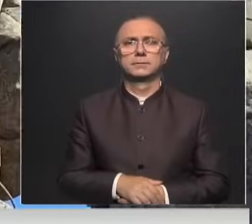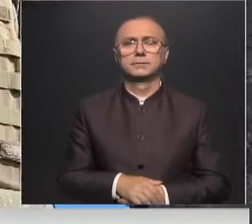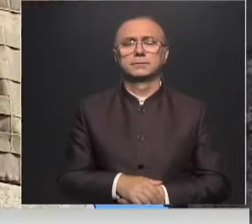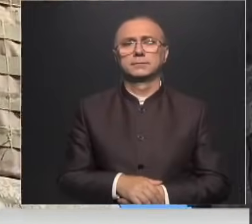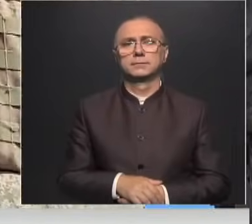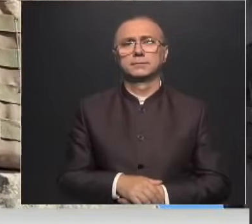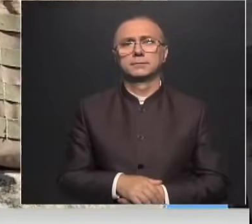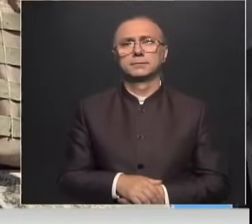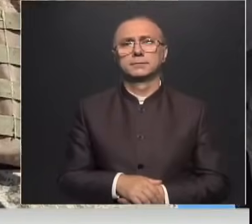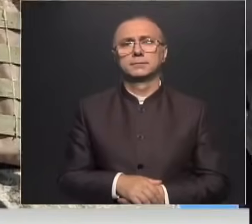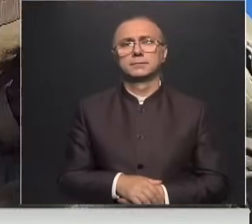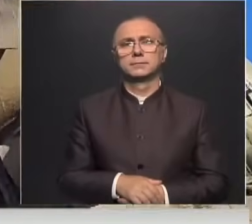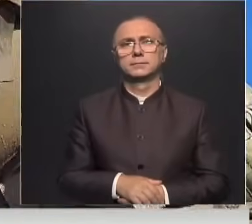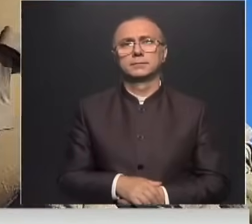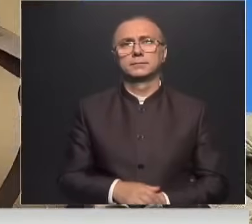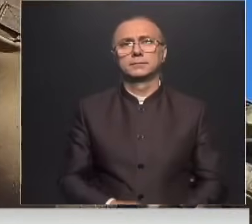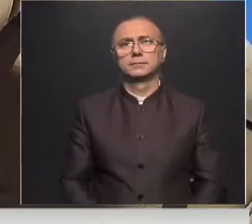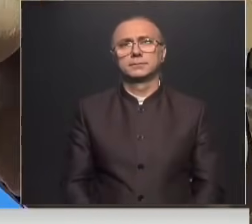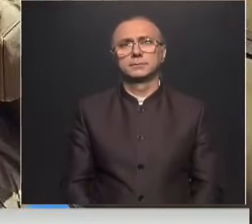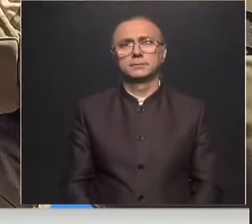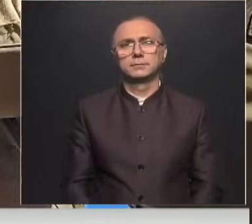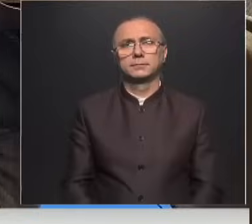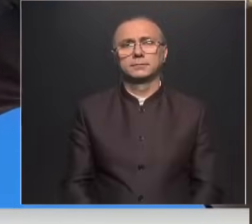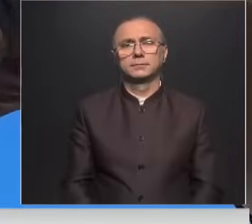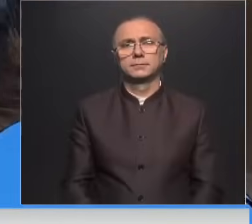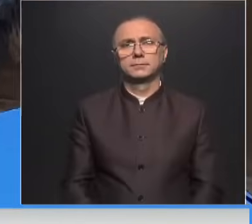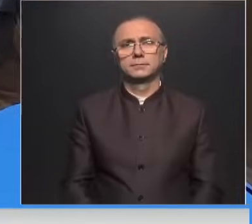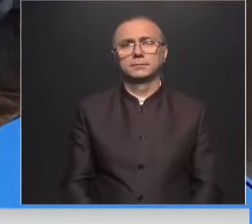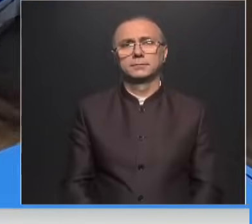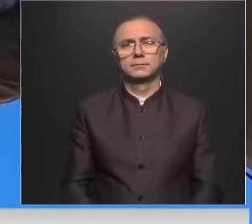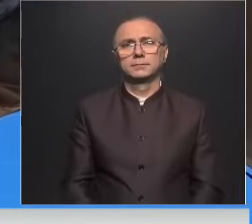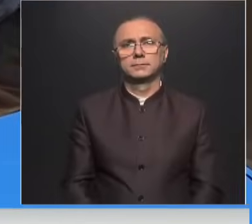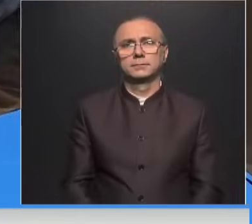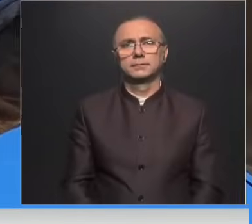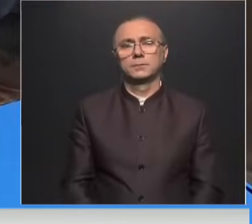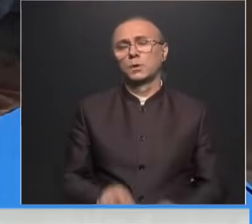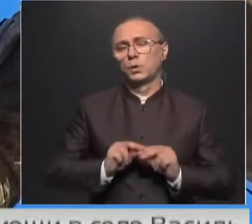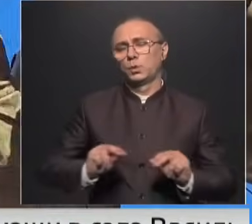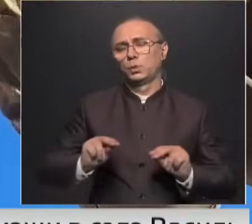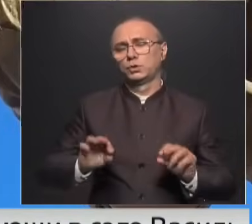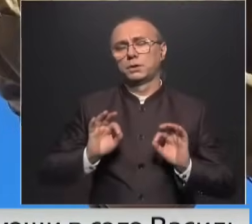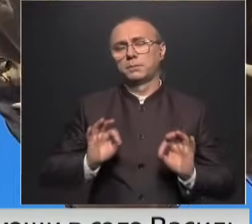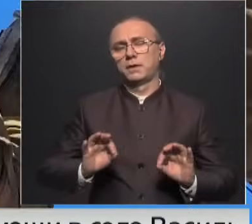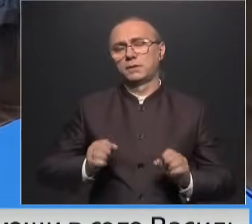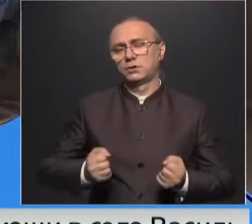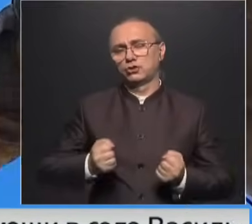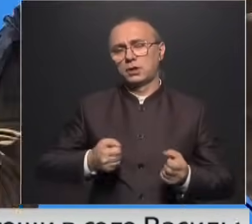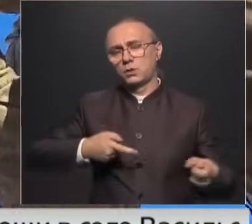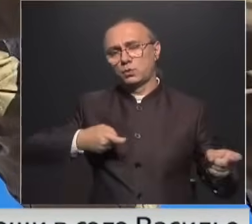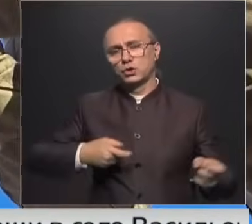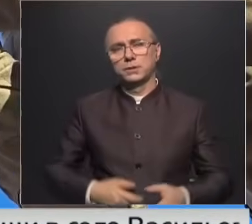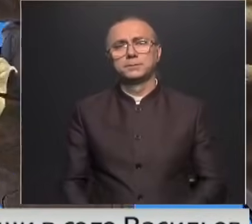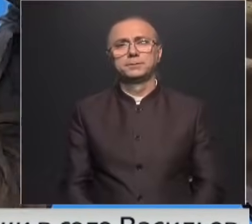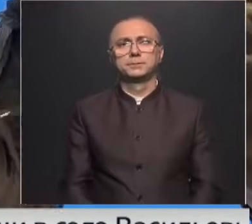параллельно. Запомнили? Все, я вложился, локти чуть-чуть расширил. Как вкрутил,